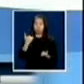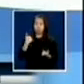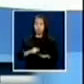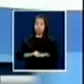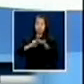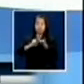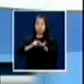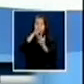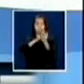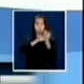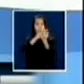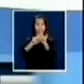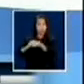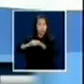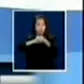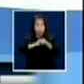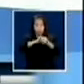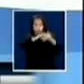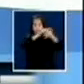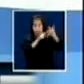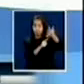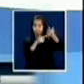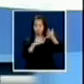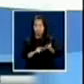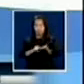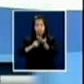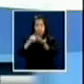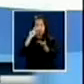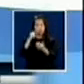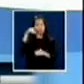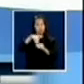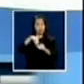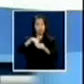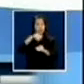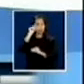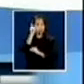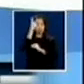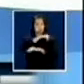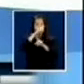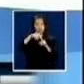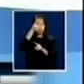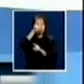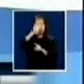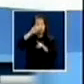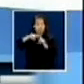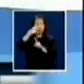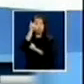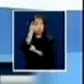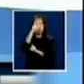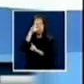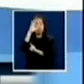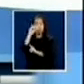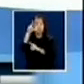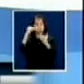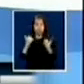อง5ข้อเสนอให้มีการเลือกตั้งในวันที่14พฤศจิกายนคือในช่วงปลายปีหลังจากถ้